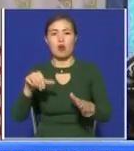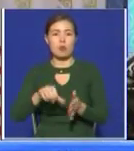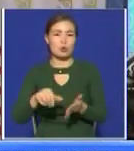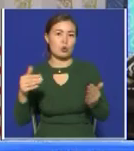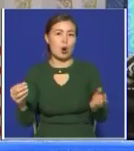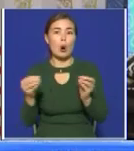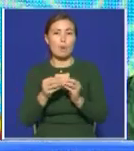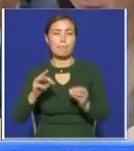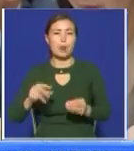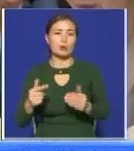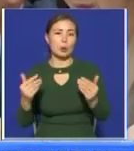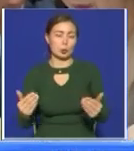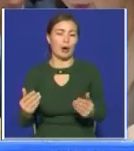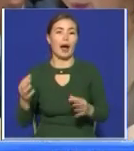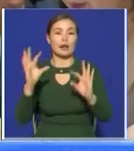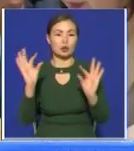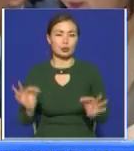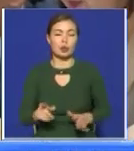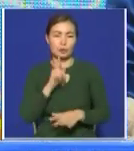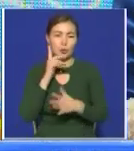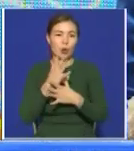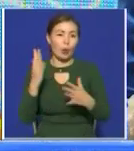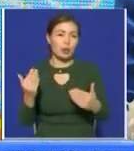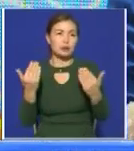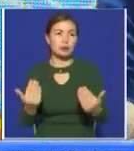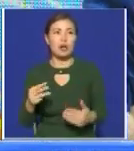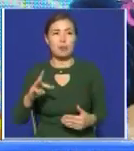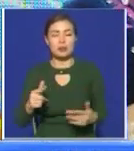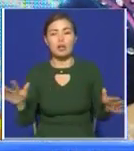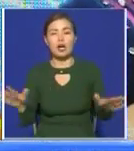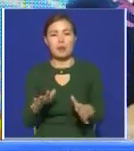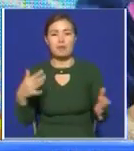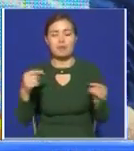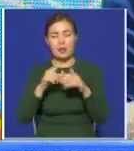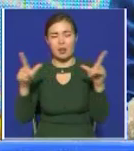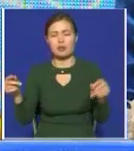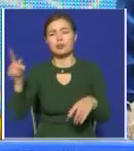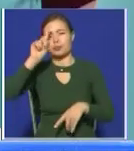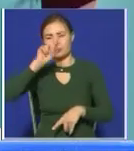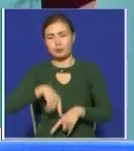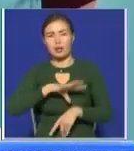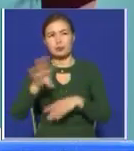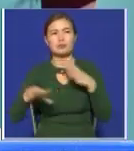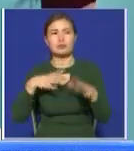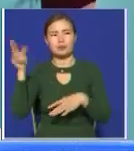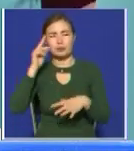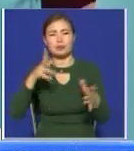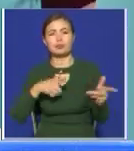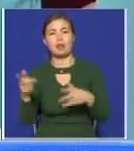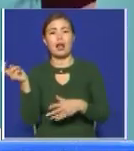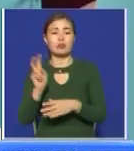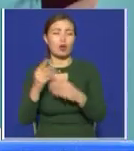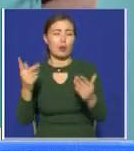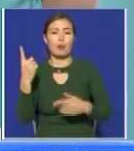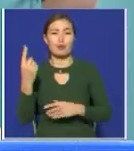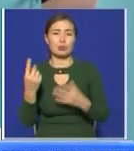10-ы маңғыстаулық. Өнерпаздардың дені жастар. Қатысушыларға Маңғыстау ән мектебі жақсы таныс, сондықтан тыңғылықты дайындықпен келген. Байқаудың